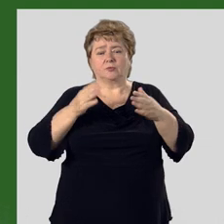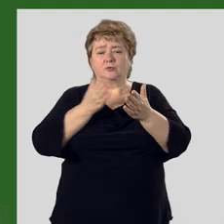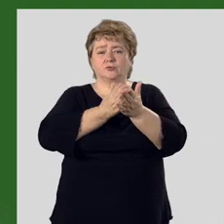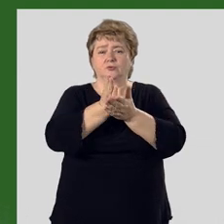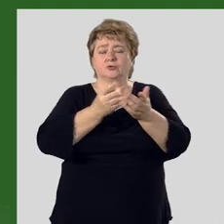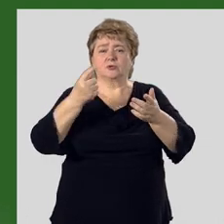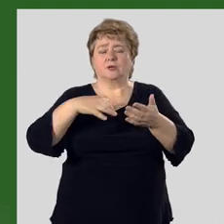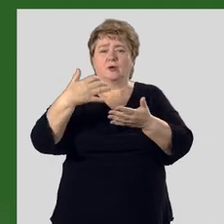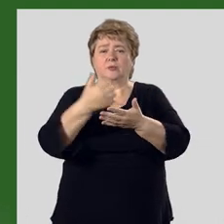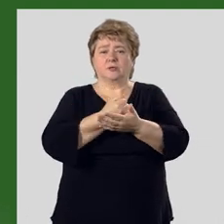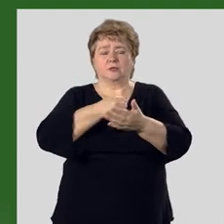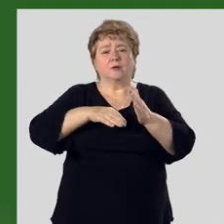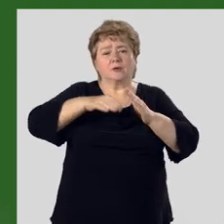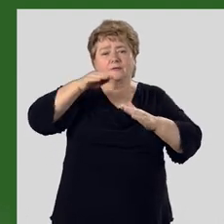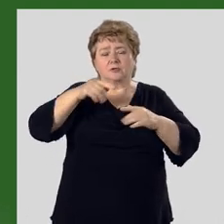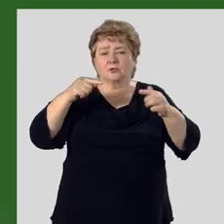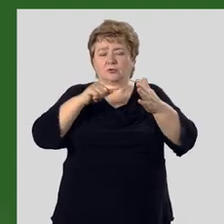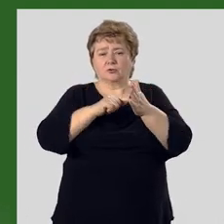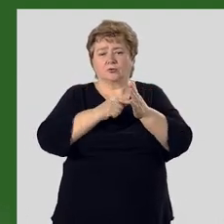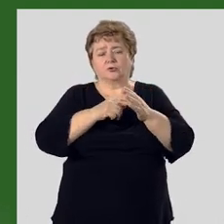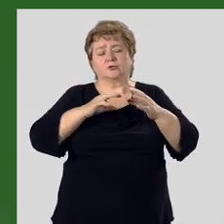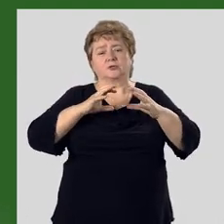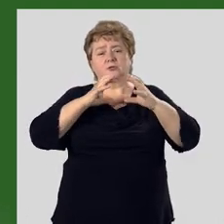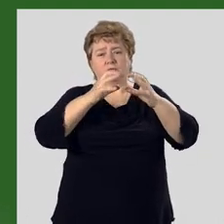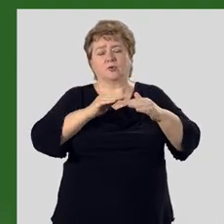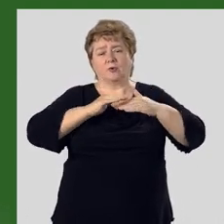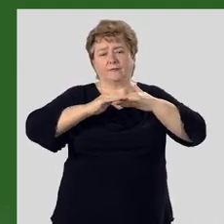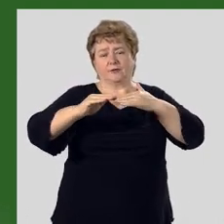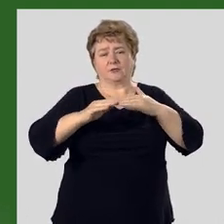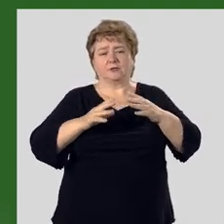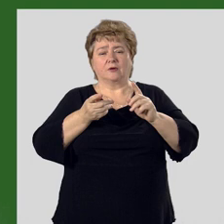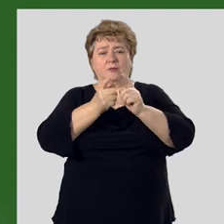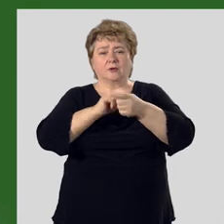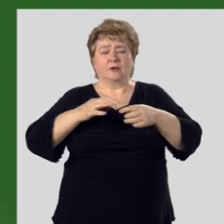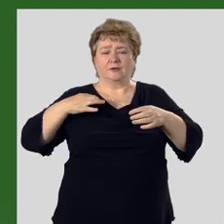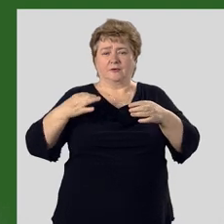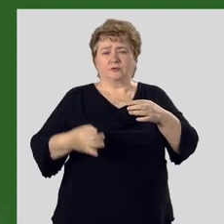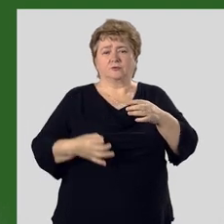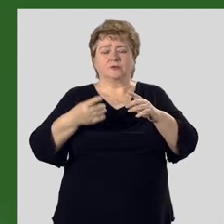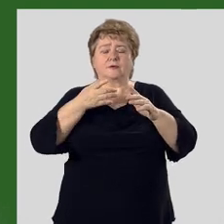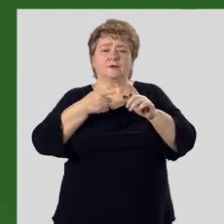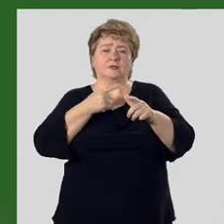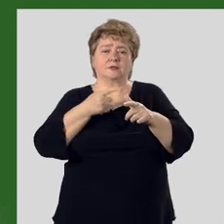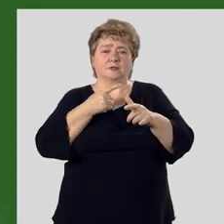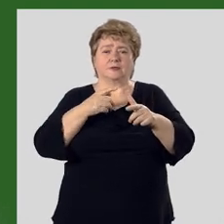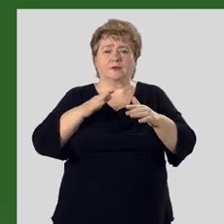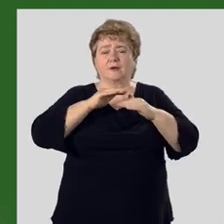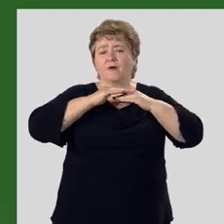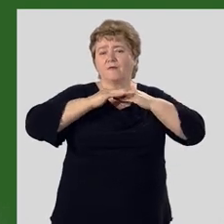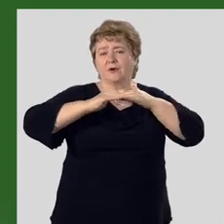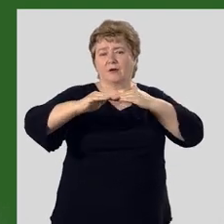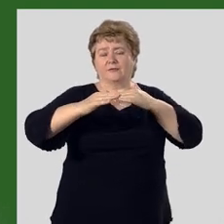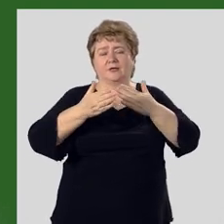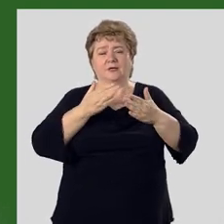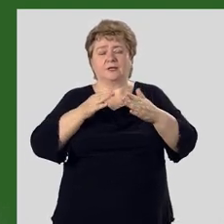служит для определения превышения точек земной поверхности. В переводе с французского означает